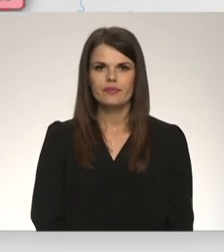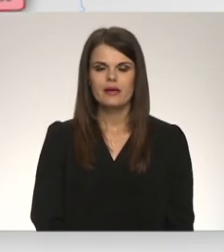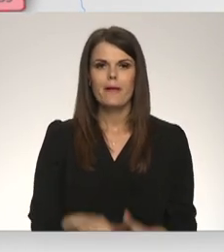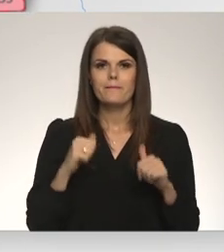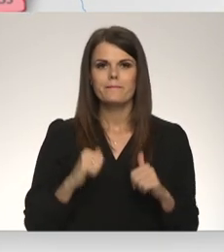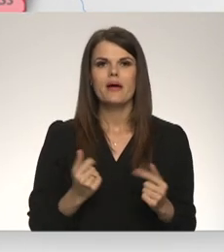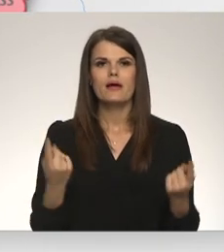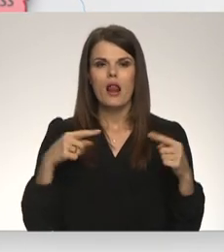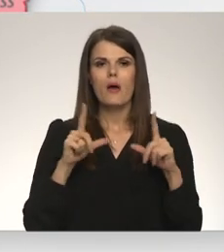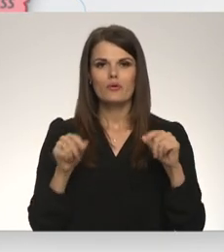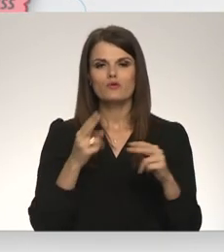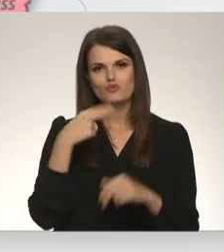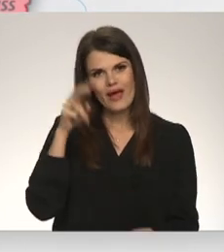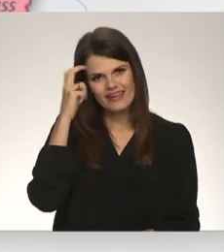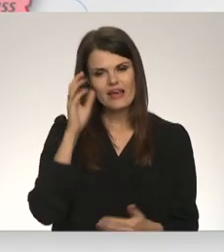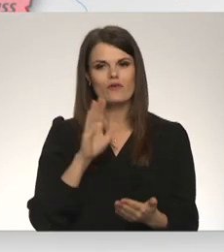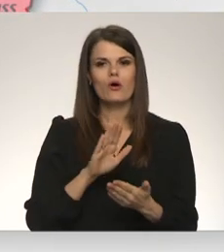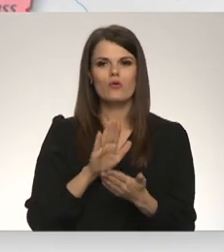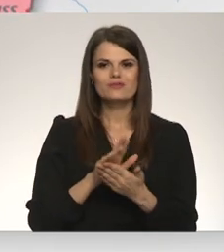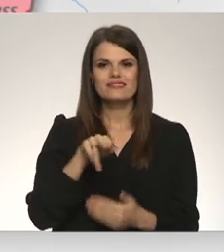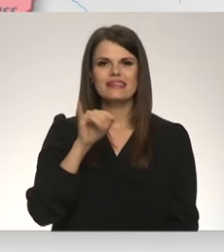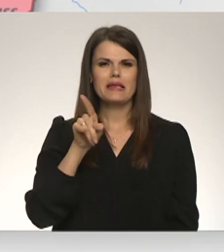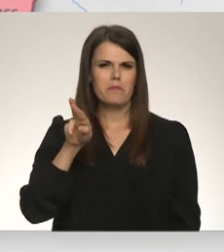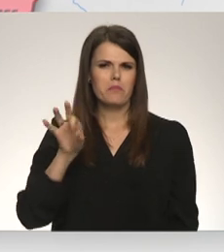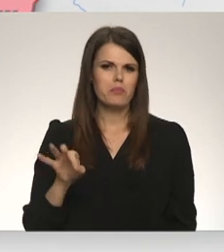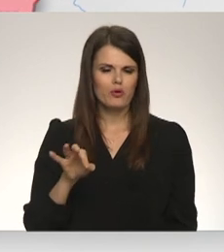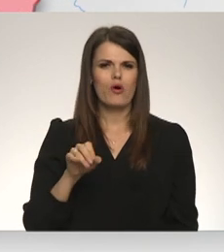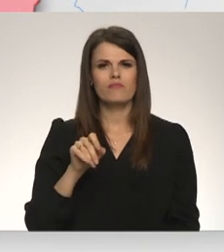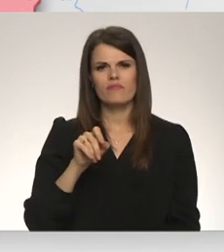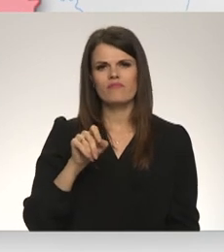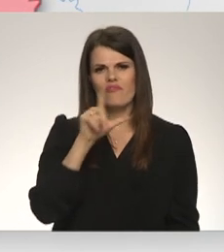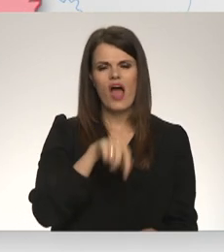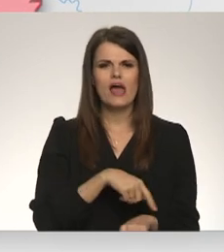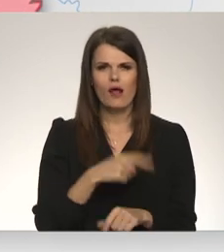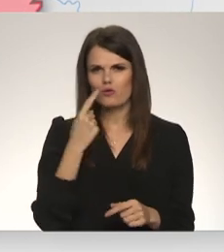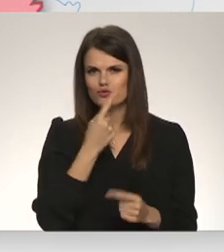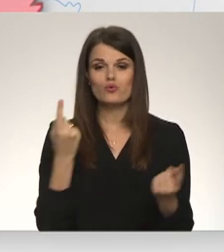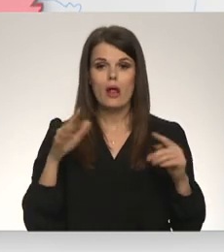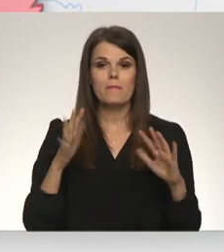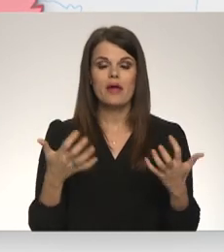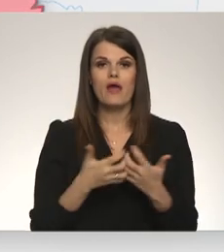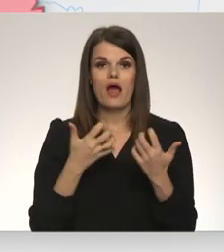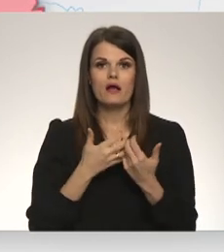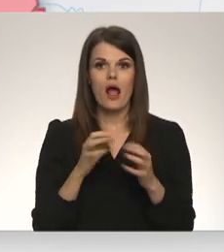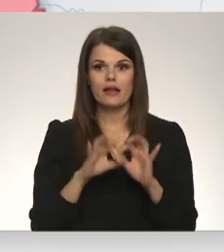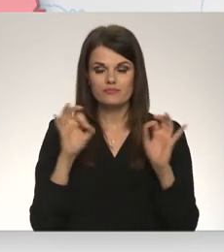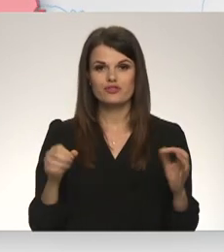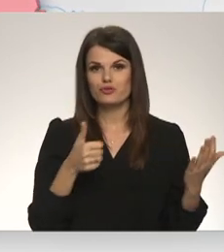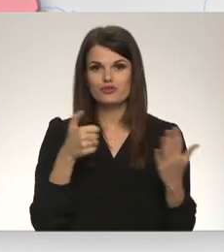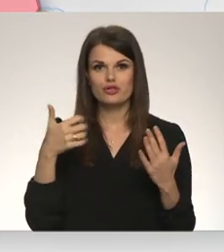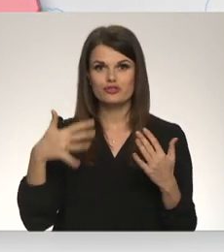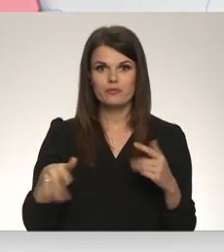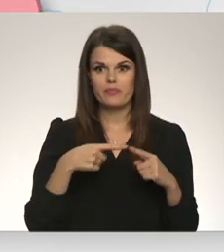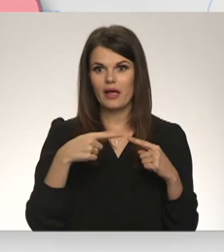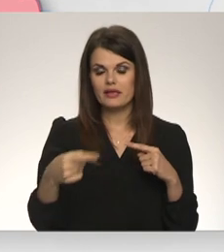Miera laikos brauciens no Kijivas līdz Dnipro būtu paveicams vairāku stundu laikā, taču sākoties karam 650 km attālums